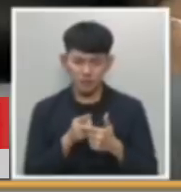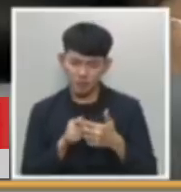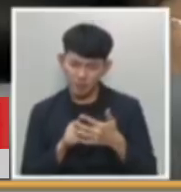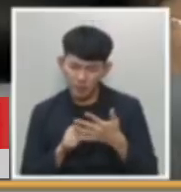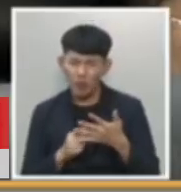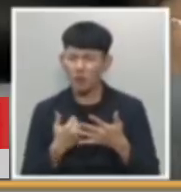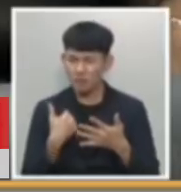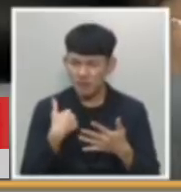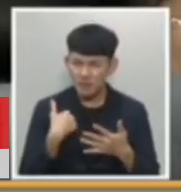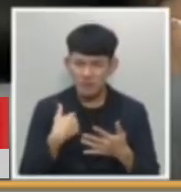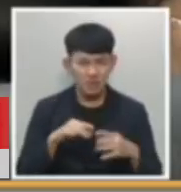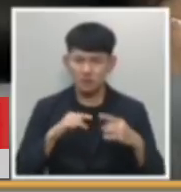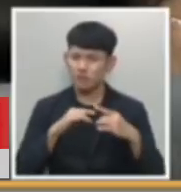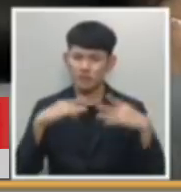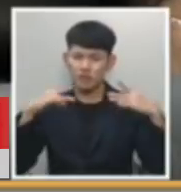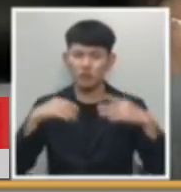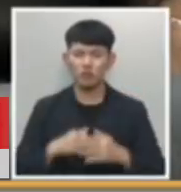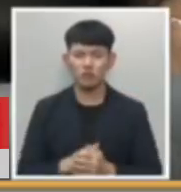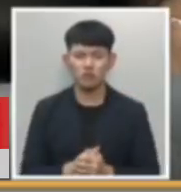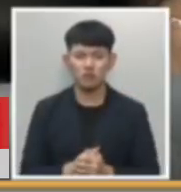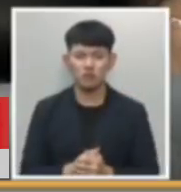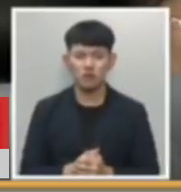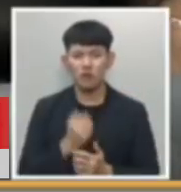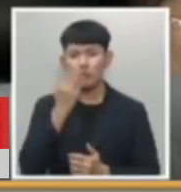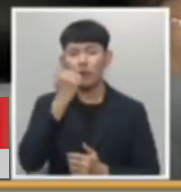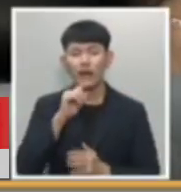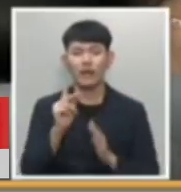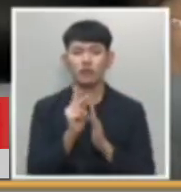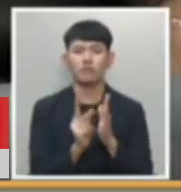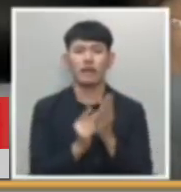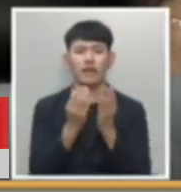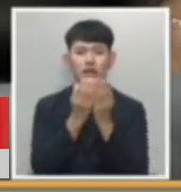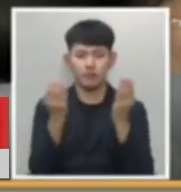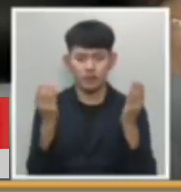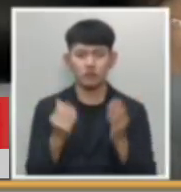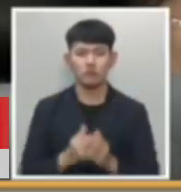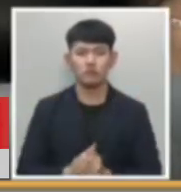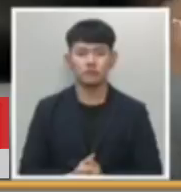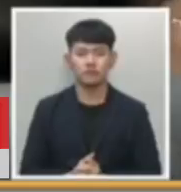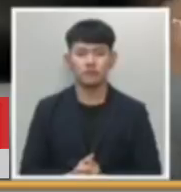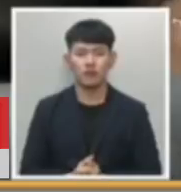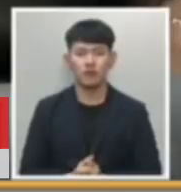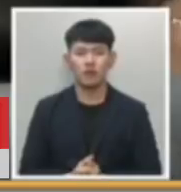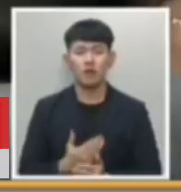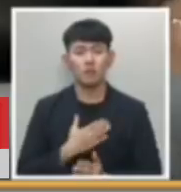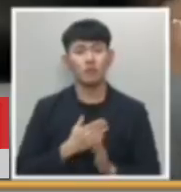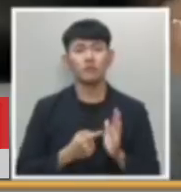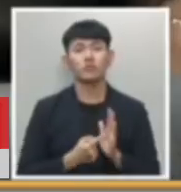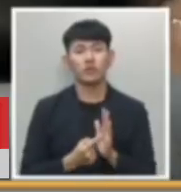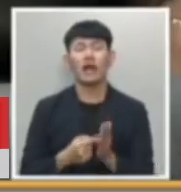อบด้วยรัฐธรรมนูญและกฎหมายผมขอยกตัวอย่างง่